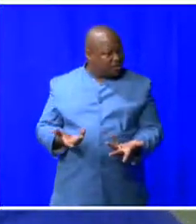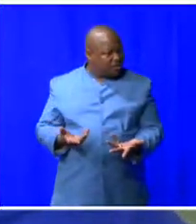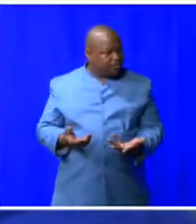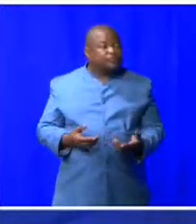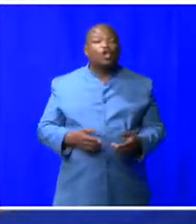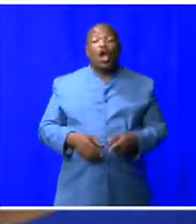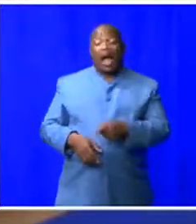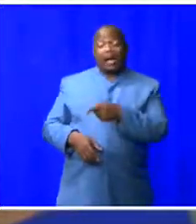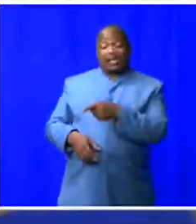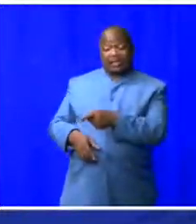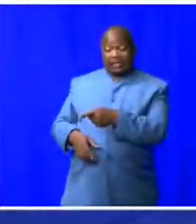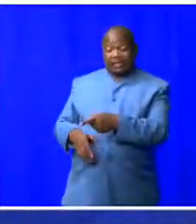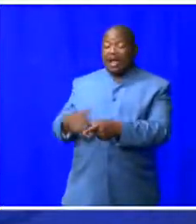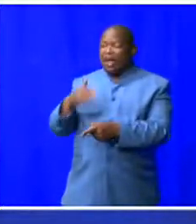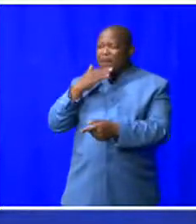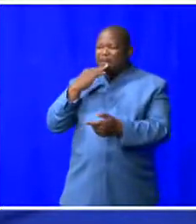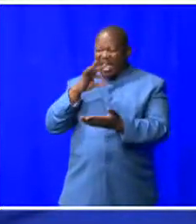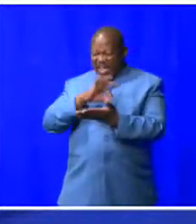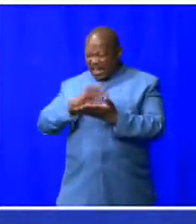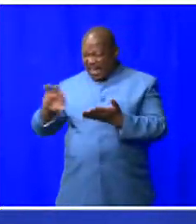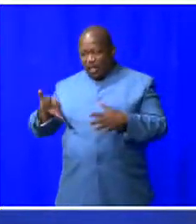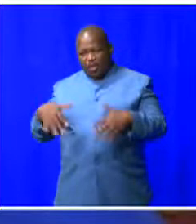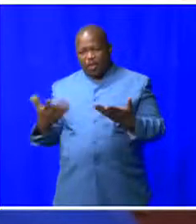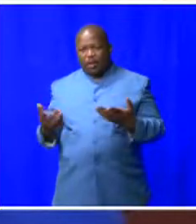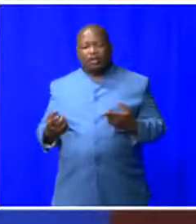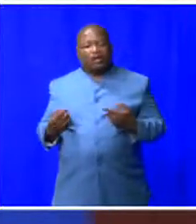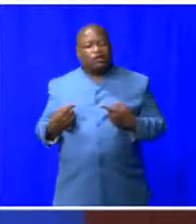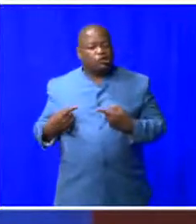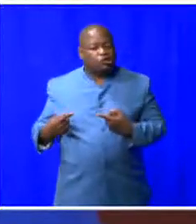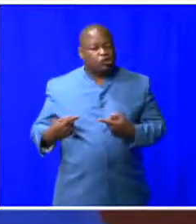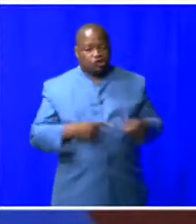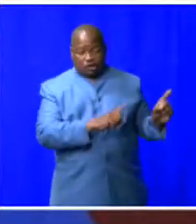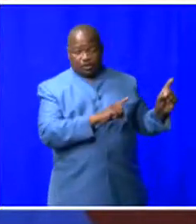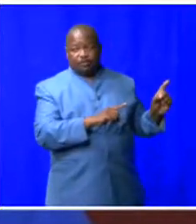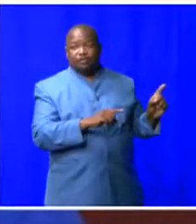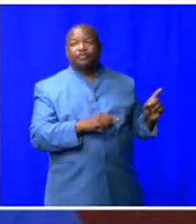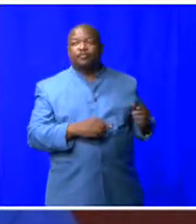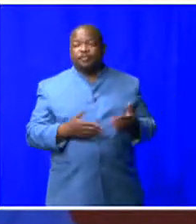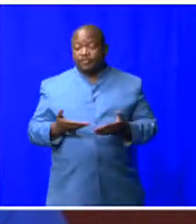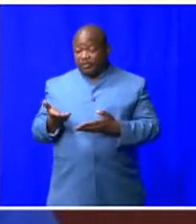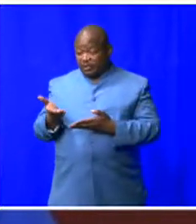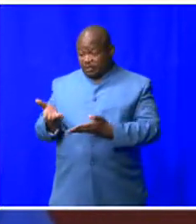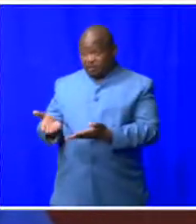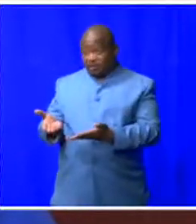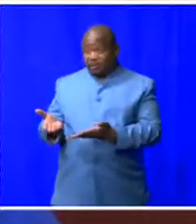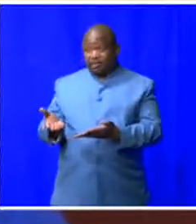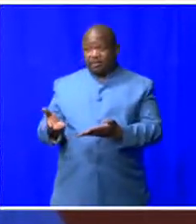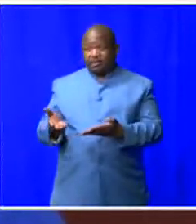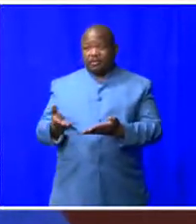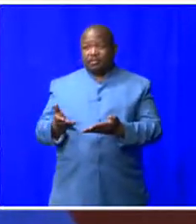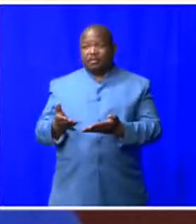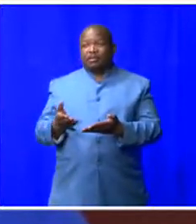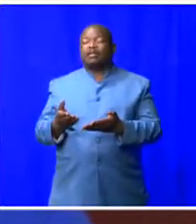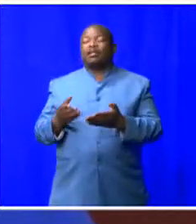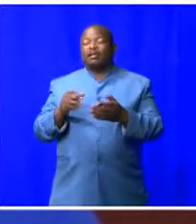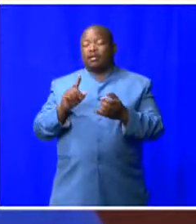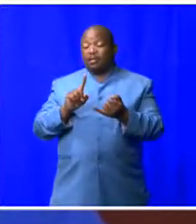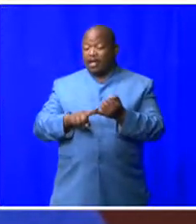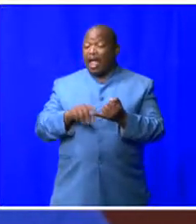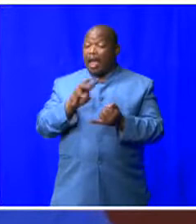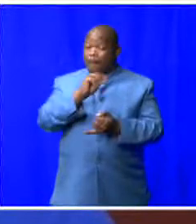ngekuthi ngema rejected ballots siyawanika ema voters njengoba siwanika elihlelweni le MP